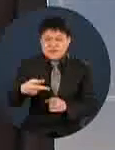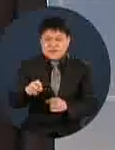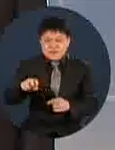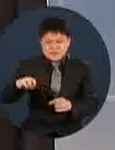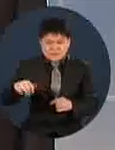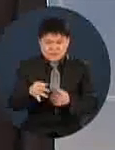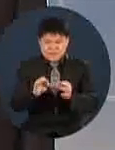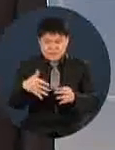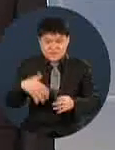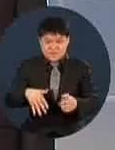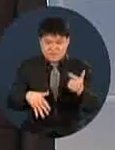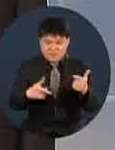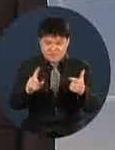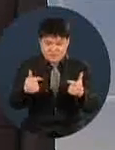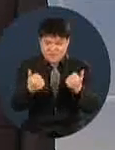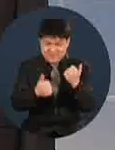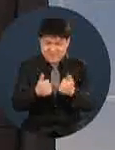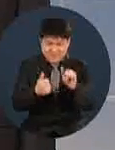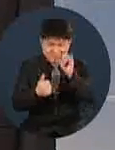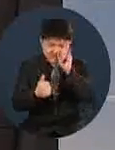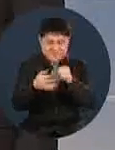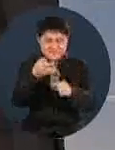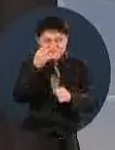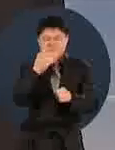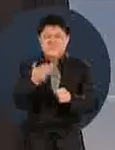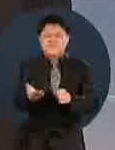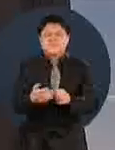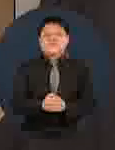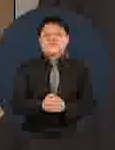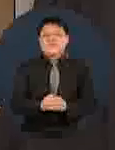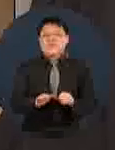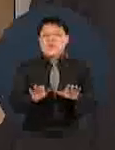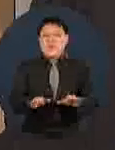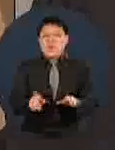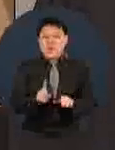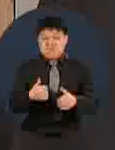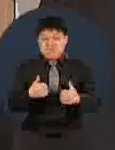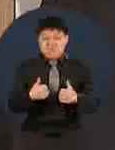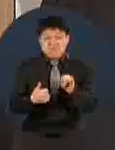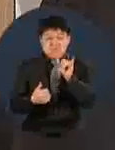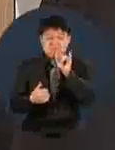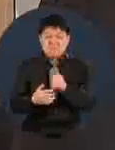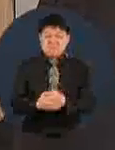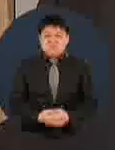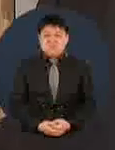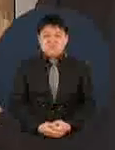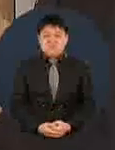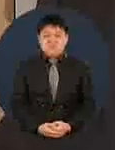대국입니다. 네. 네, 지금부터 함께 하시겠습니다. 네. 오늘은 상당히 수준 높은 바둑이죠? 네. 네.